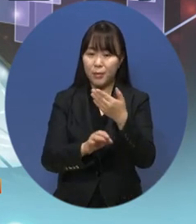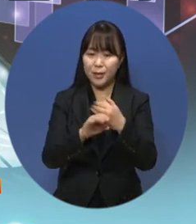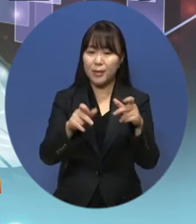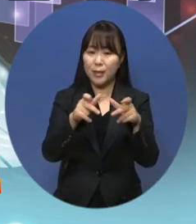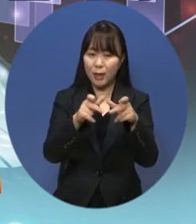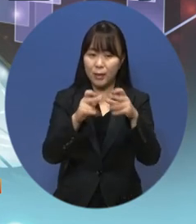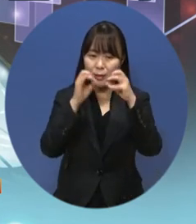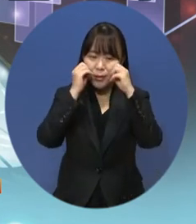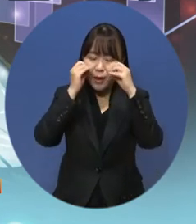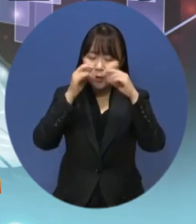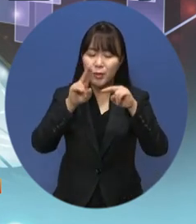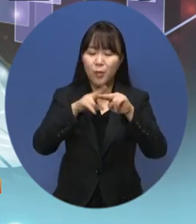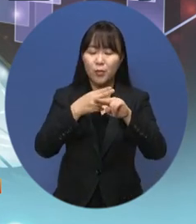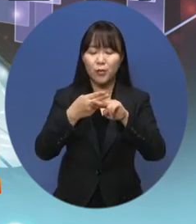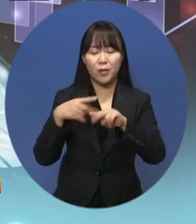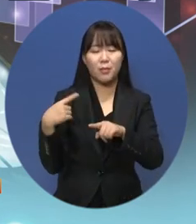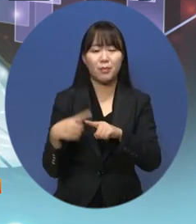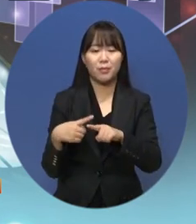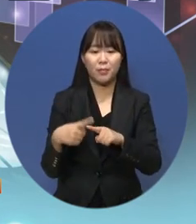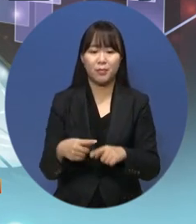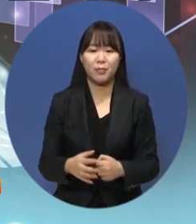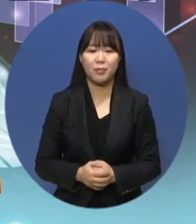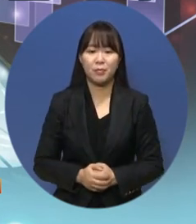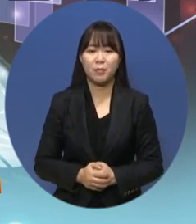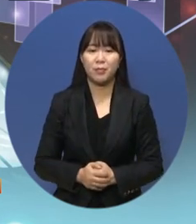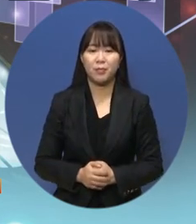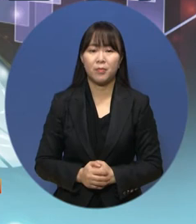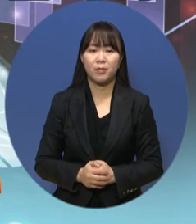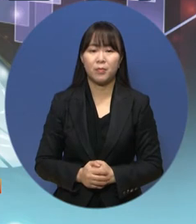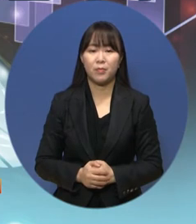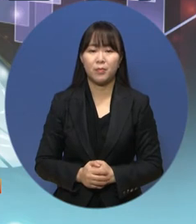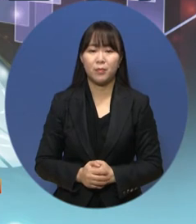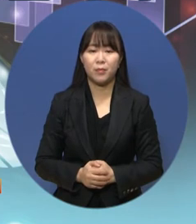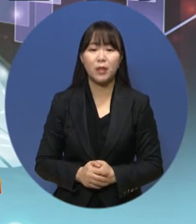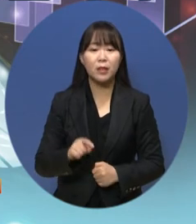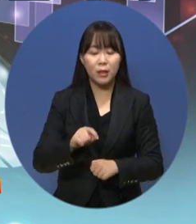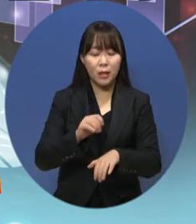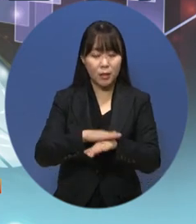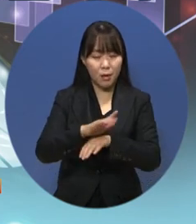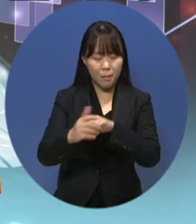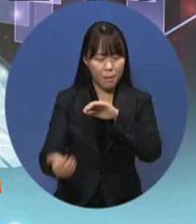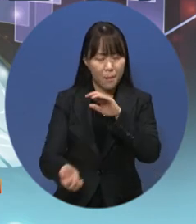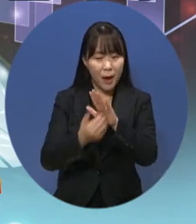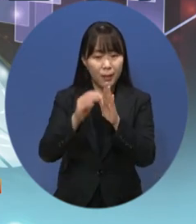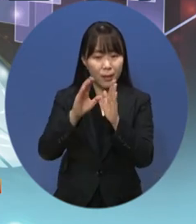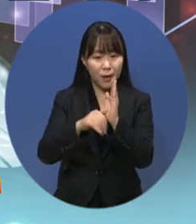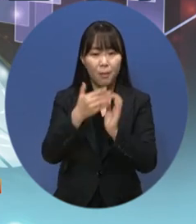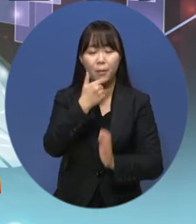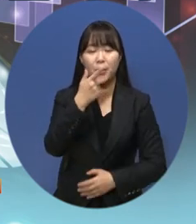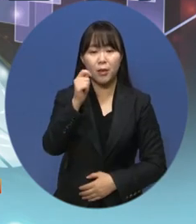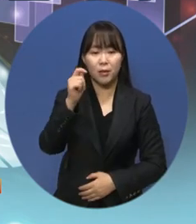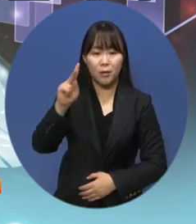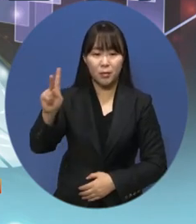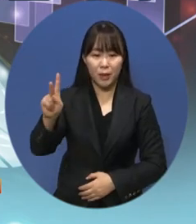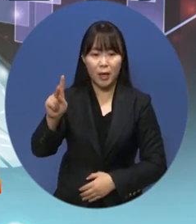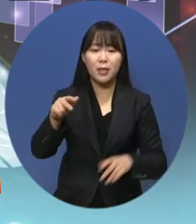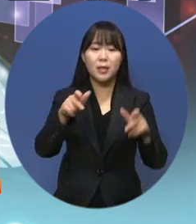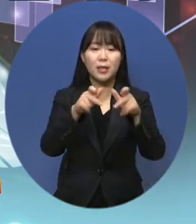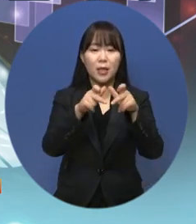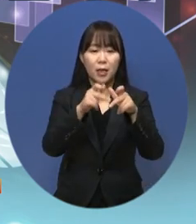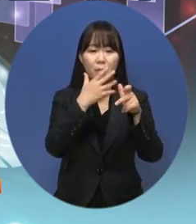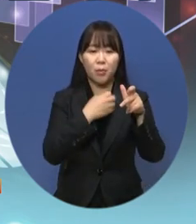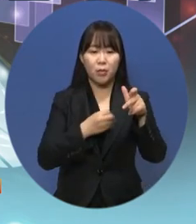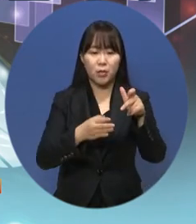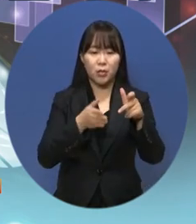장애인들에게 새로운 선물이 될 것입니다 그 꿈이 실현될 때 복지 tv 가 장애인복지